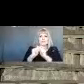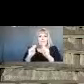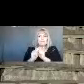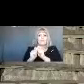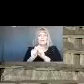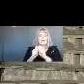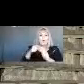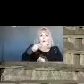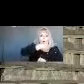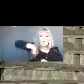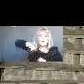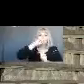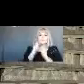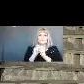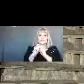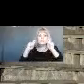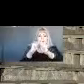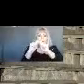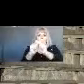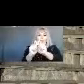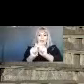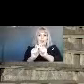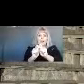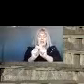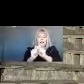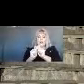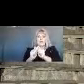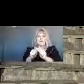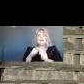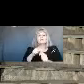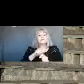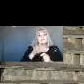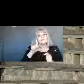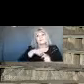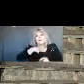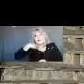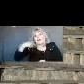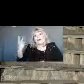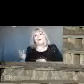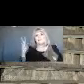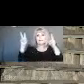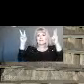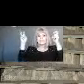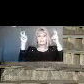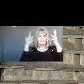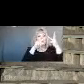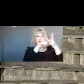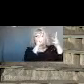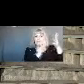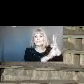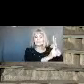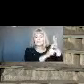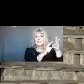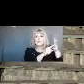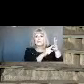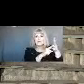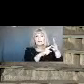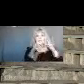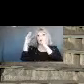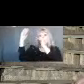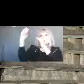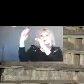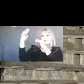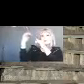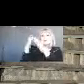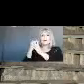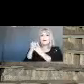is ook die tempel. En vriende, dit bring ons by 'n ander tema, die hoop van Israel. Want Israel